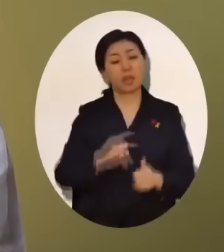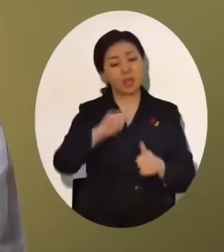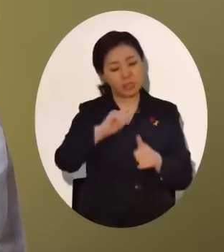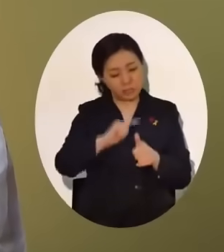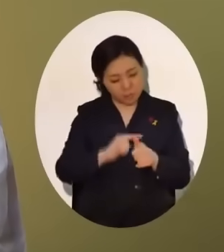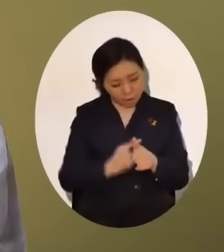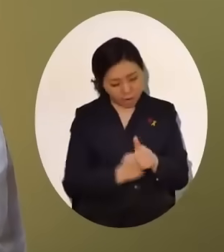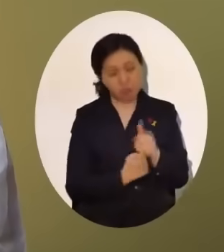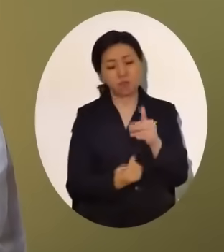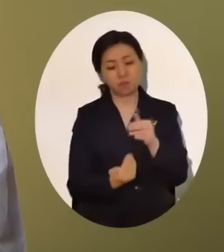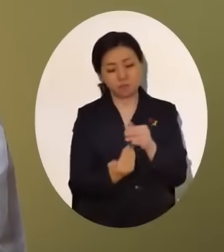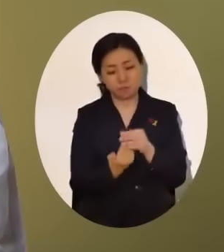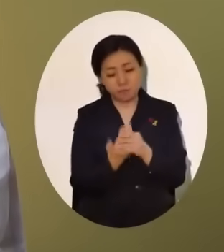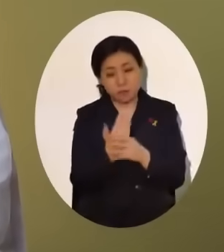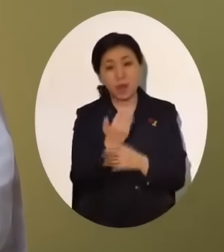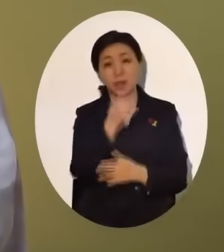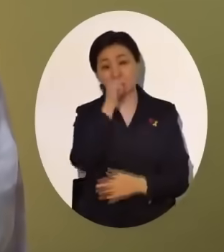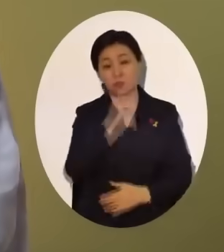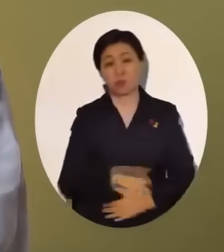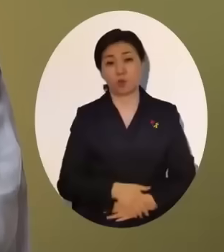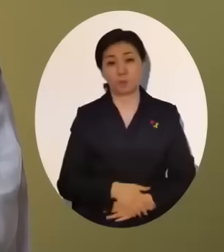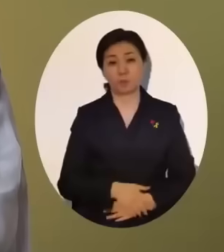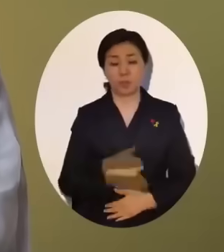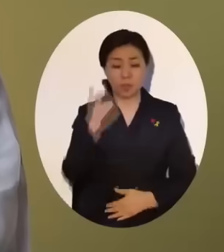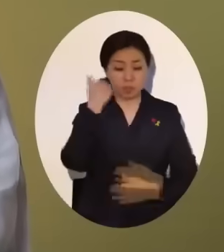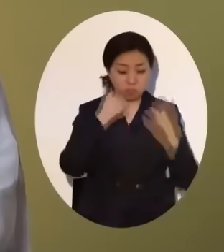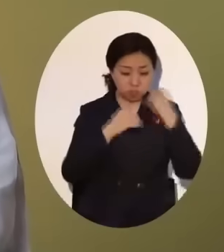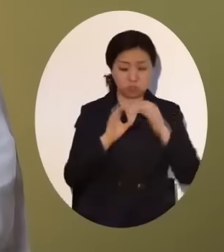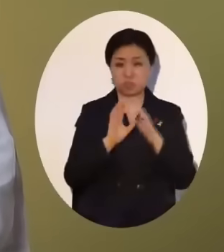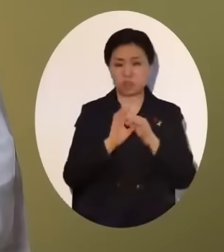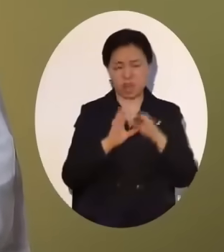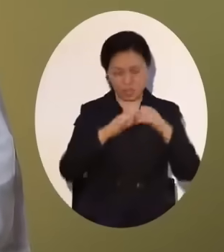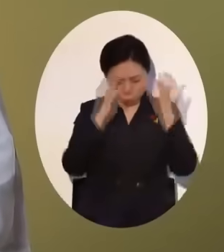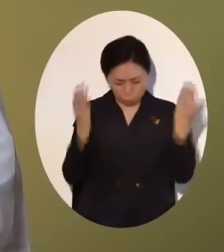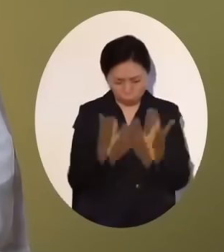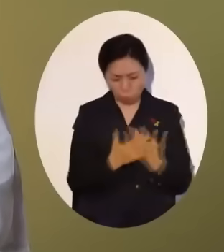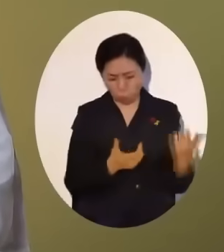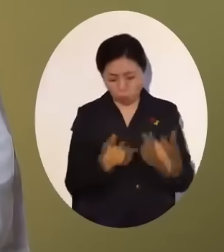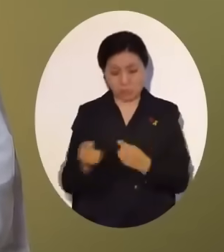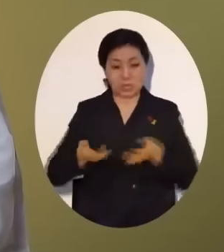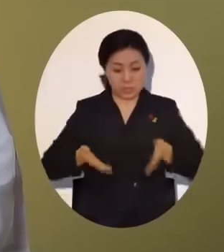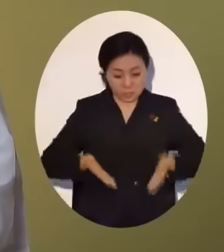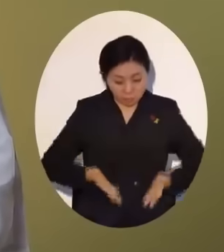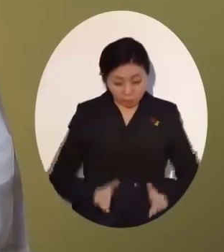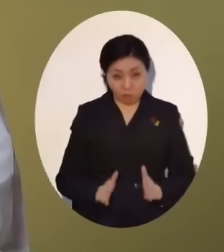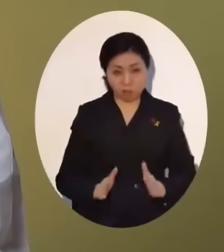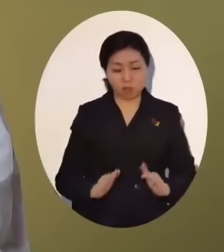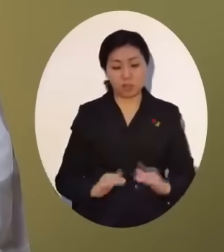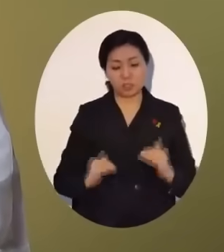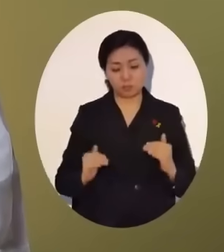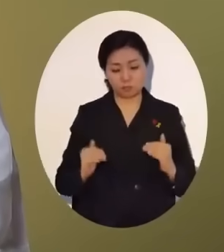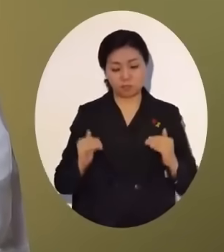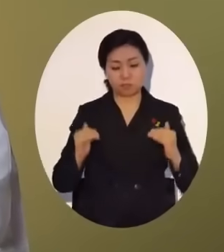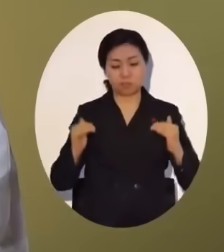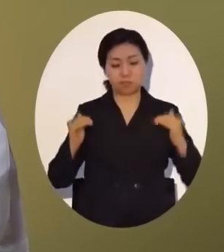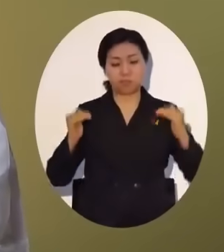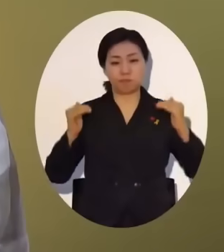현상이에요. 그런 것처럼 태어난 것은 다 뭐다? 자라고